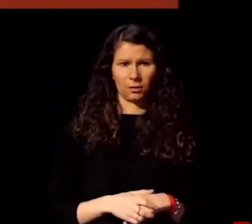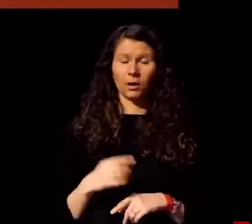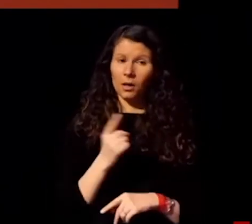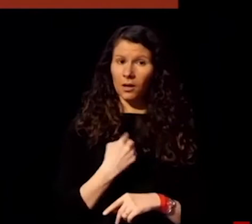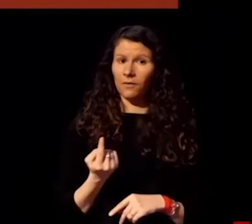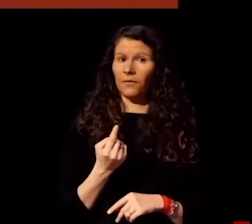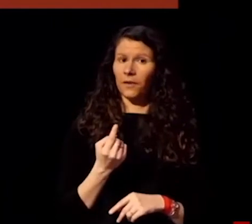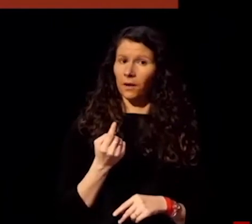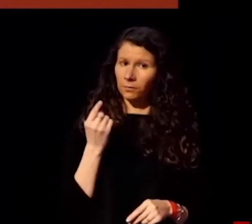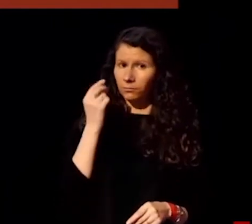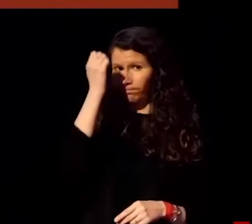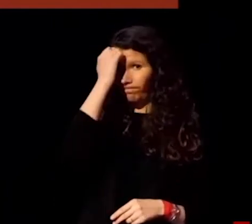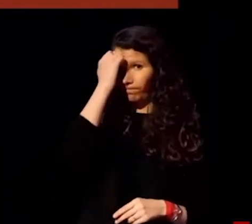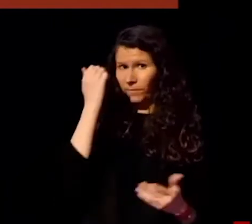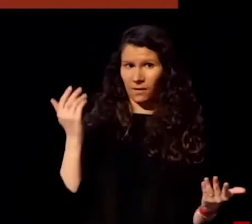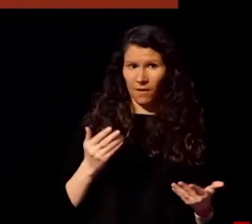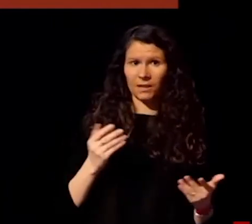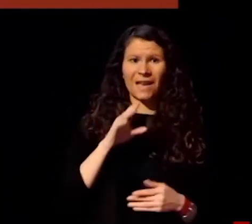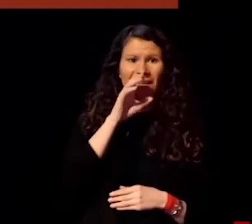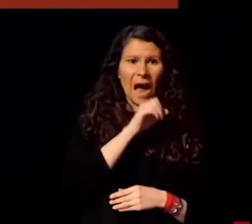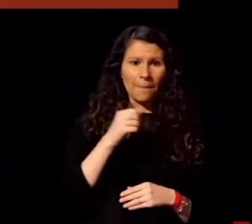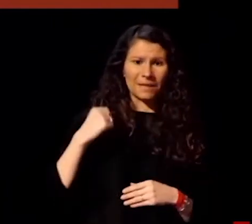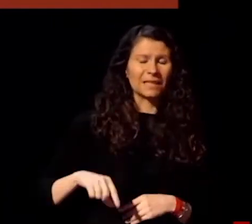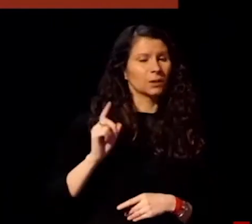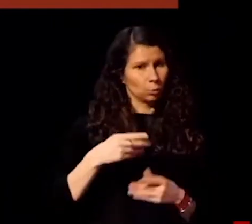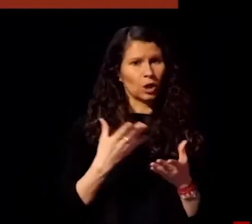geheimdienste sind aufzulösen